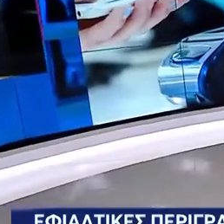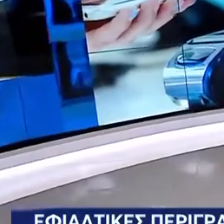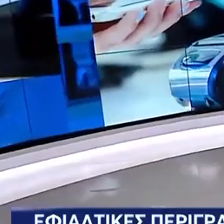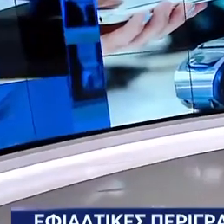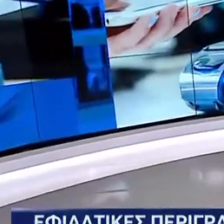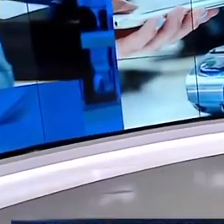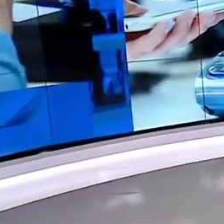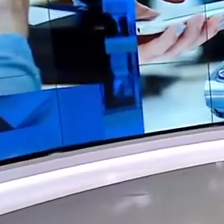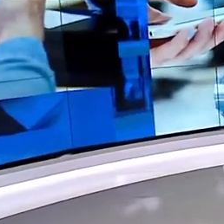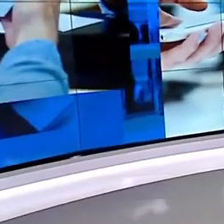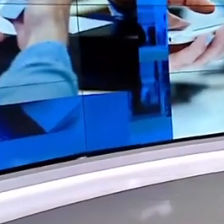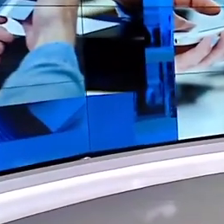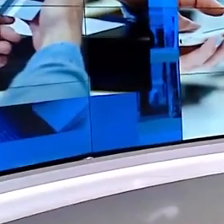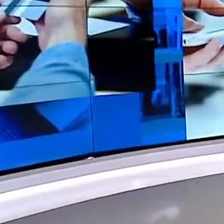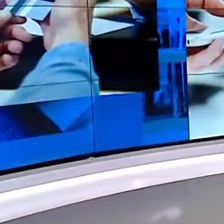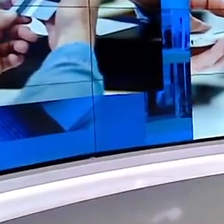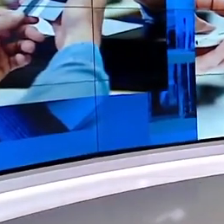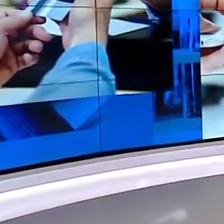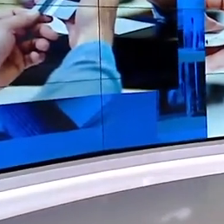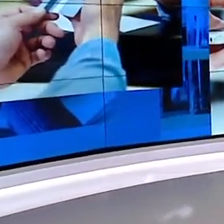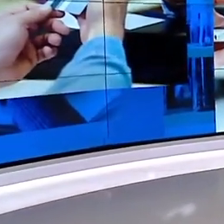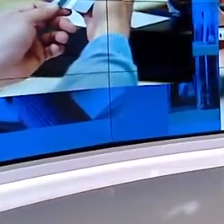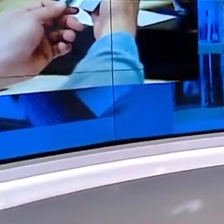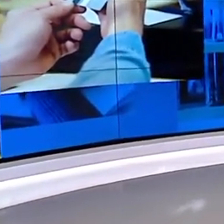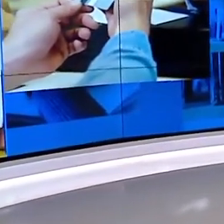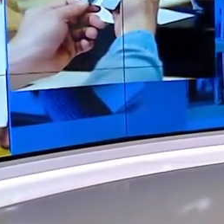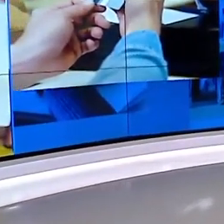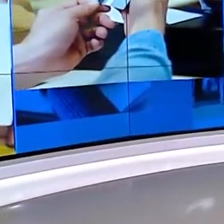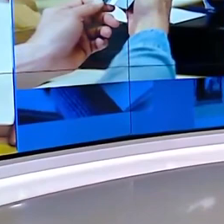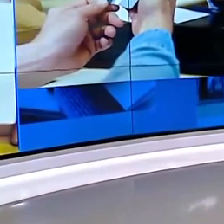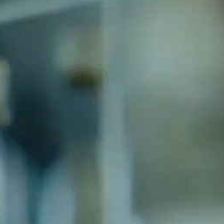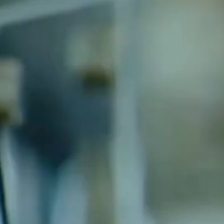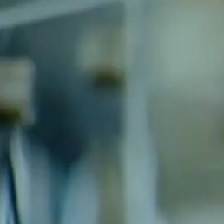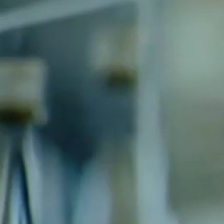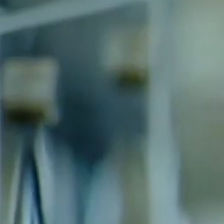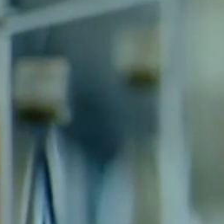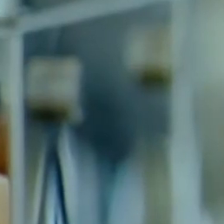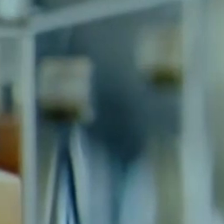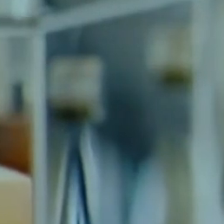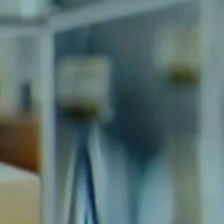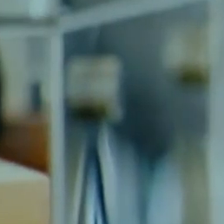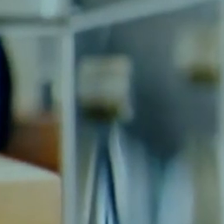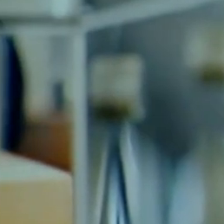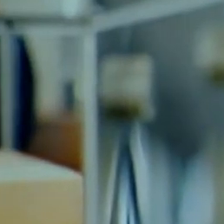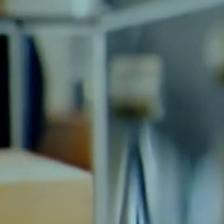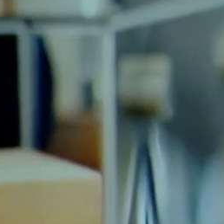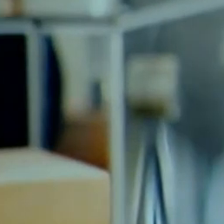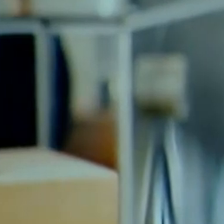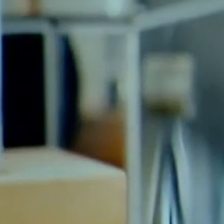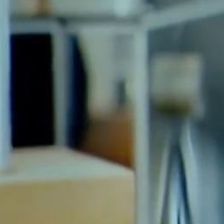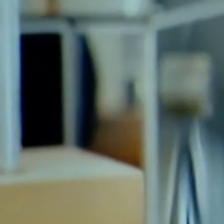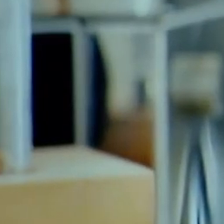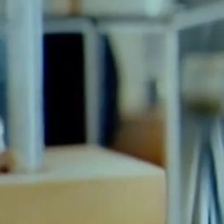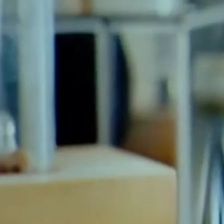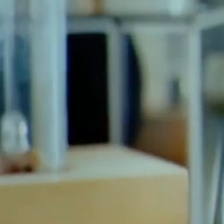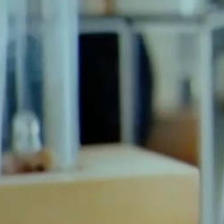pos και η διασύνδεσή τους με τις ταμιακές μηχανές και το υπουργείο των οικονομικών παίρνουν μία παράταση ευχόμαστε όμως και ελπίζουμε κάποτε